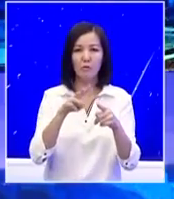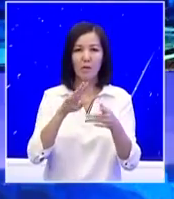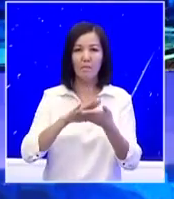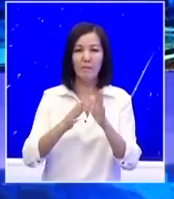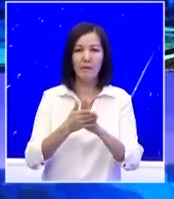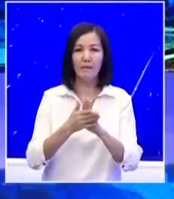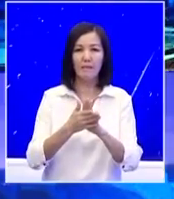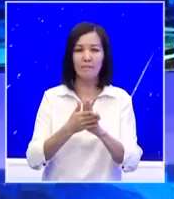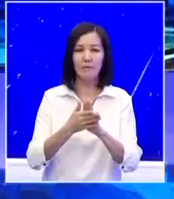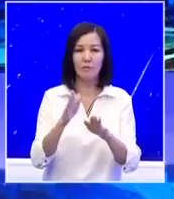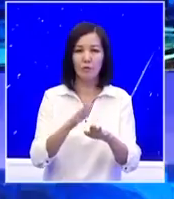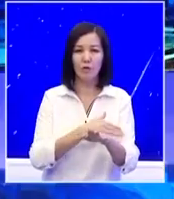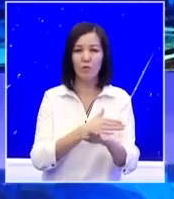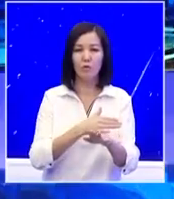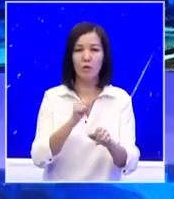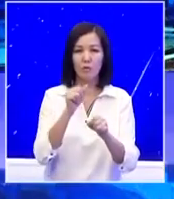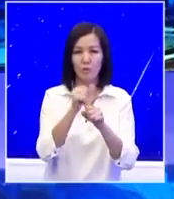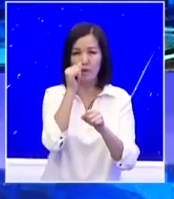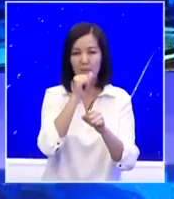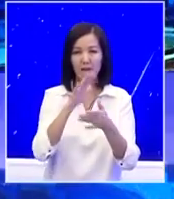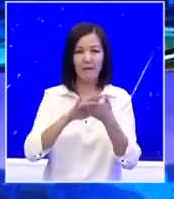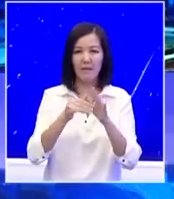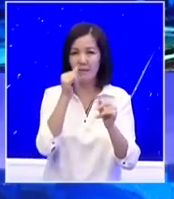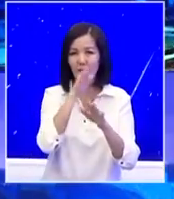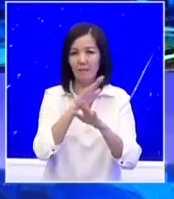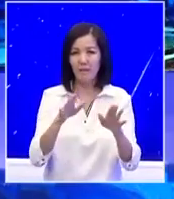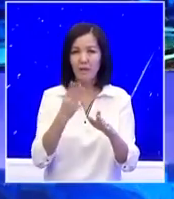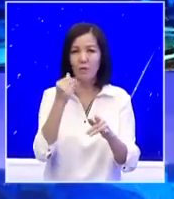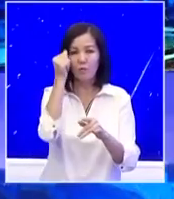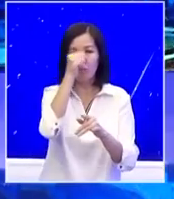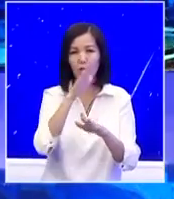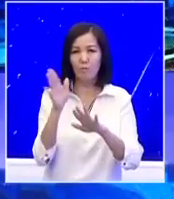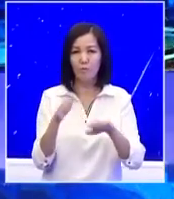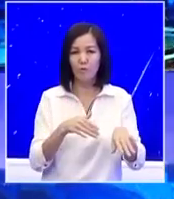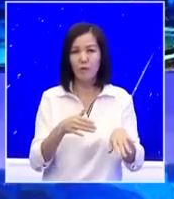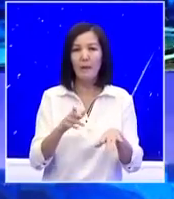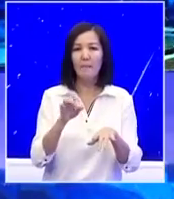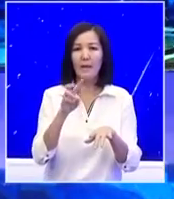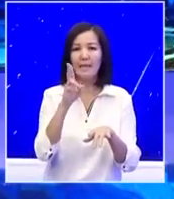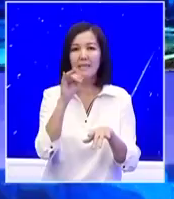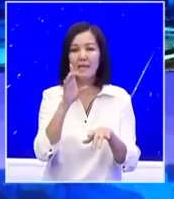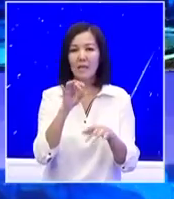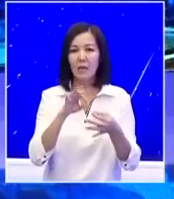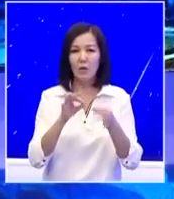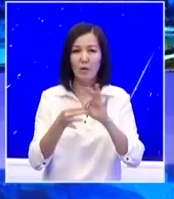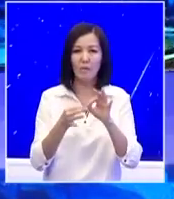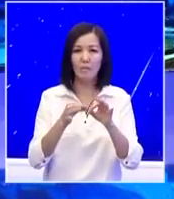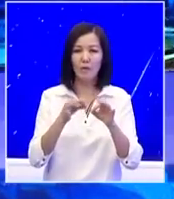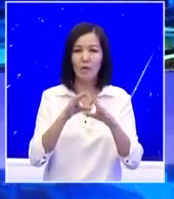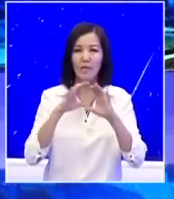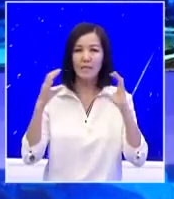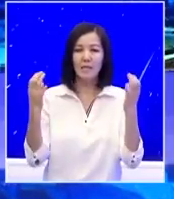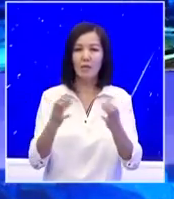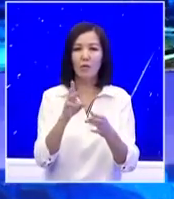мамандымен келісім шартты ұзарту туралы тоқтамға келе алмады. Ал 4 жыл бұрын Бразилиядағы Рио Олимпиадасы өткен